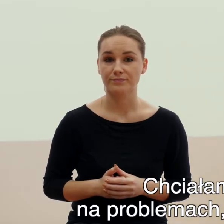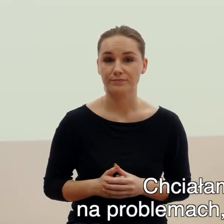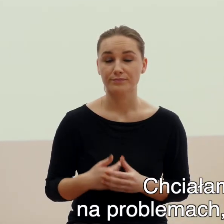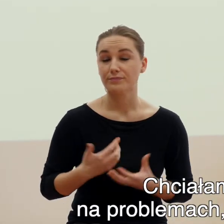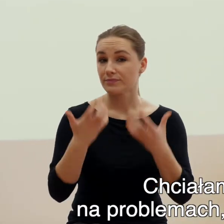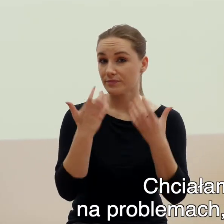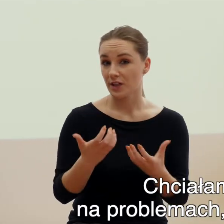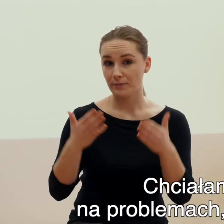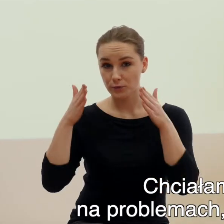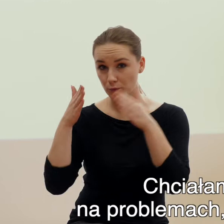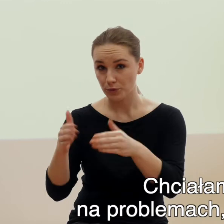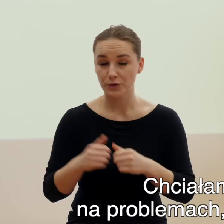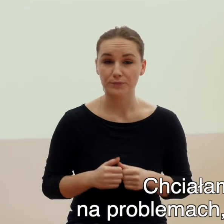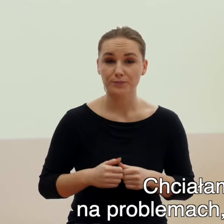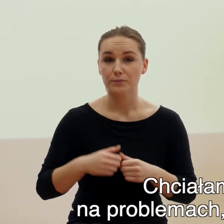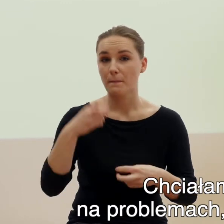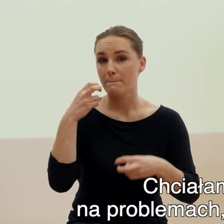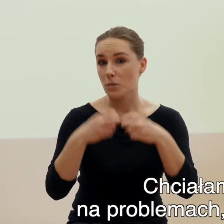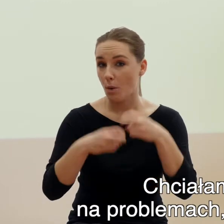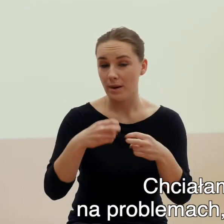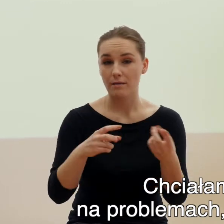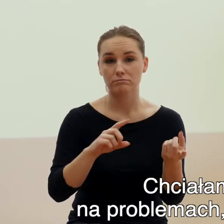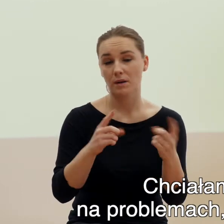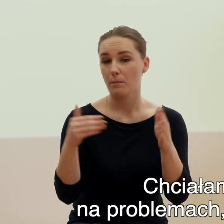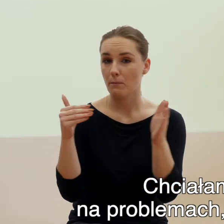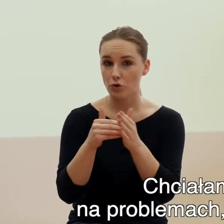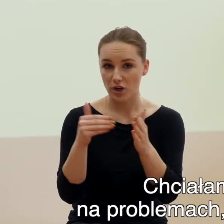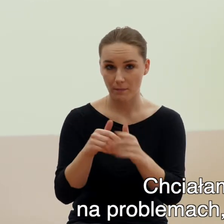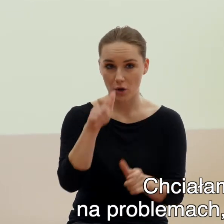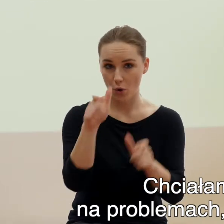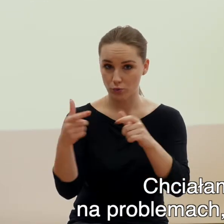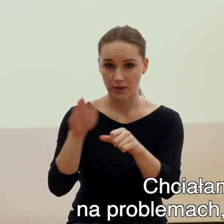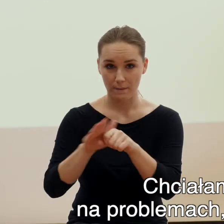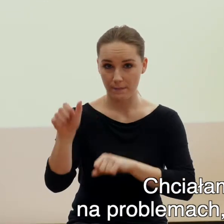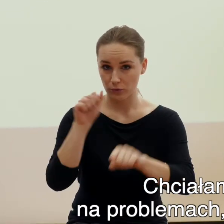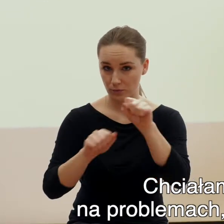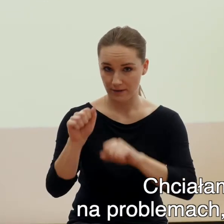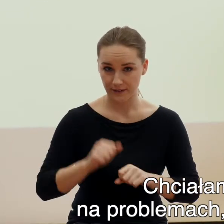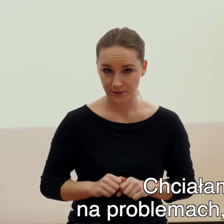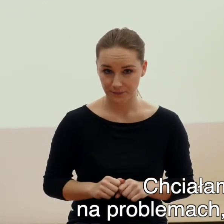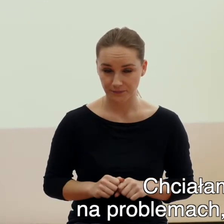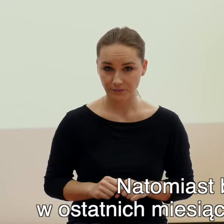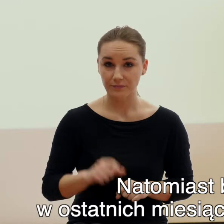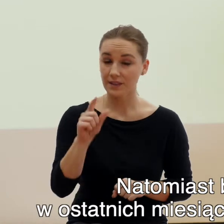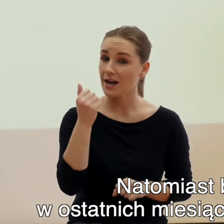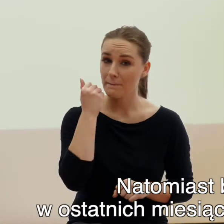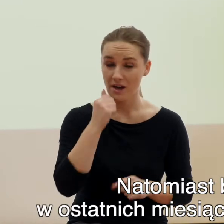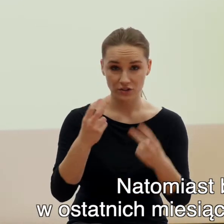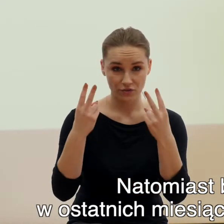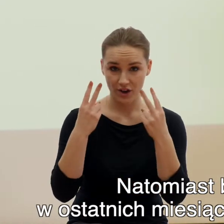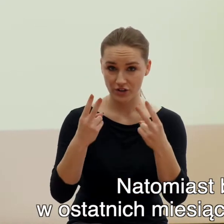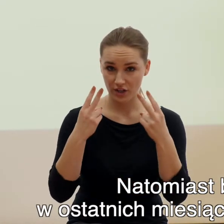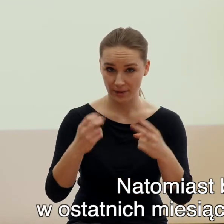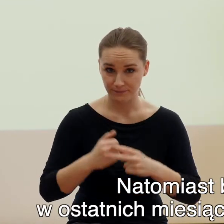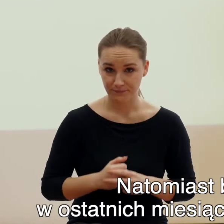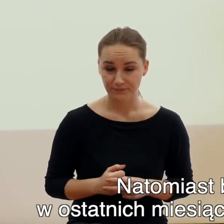Chciałam się skoncentrować w tym wykładzie na problemach, potrzebach osób z niepełnosprawnościami. Natomiast bardzo